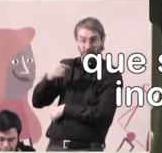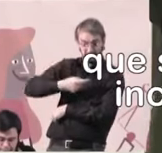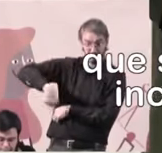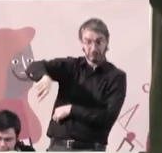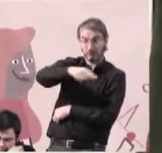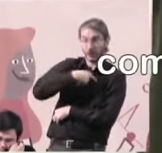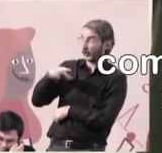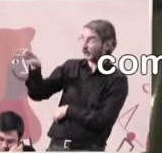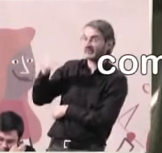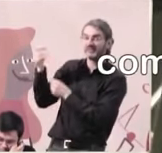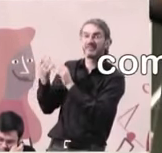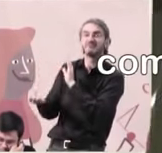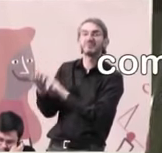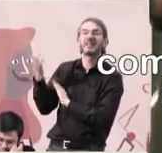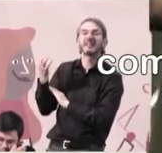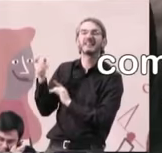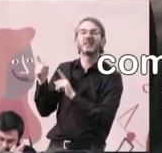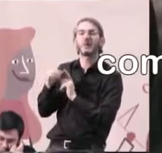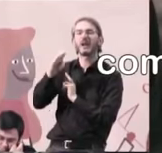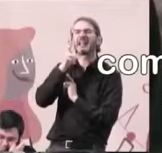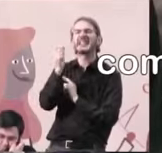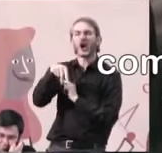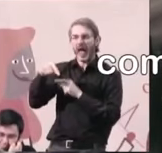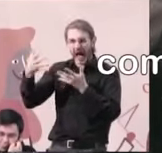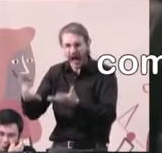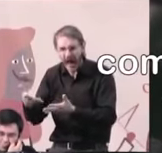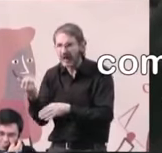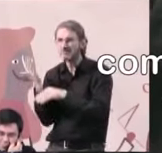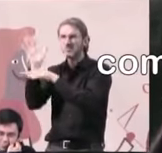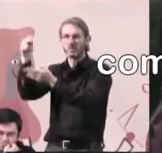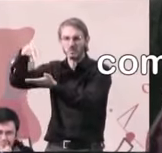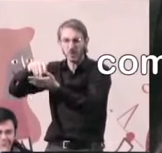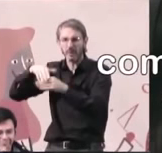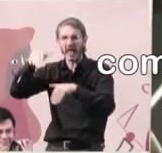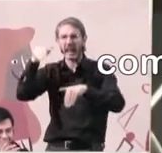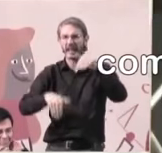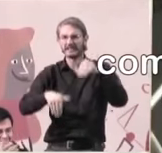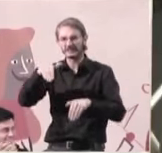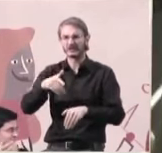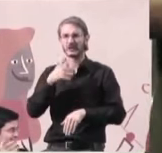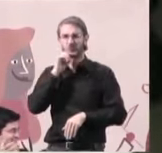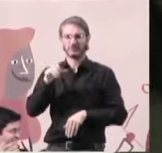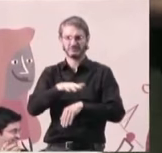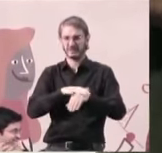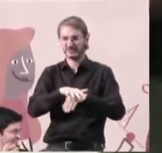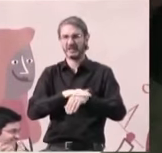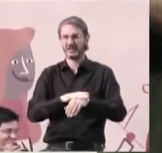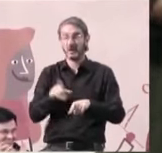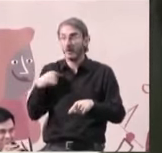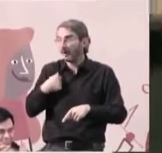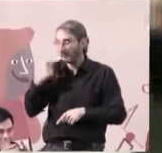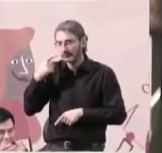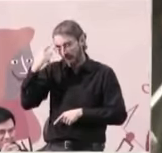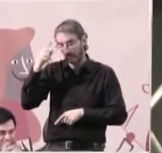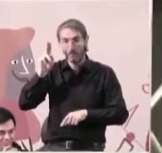de la ciutadania, com pot ser presentar a Chacón ara mateix com a candidata a les eleccions estatals. Algo